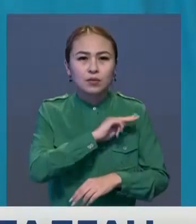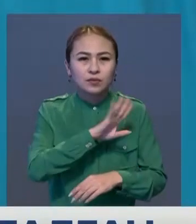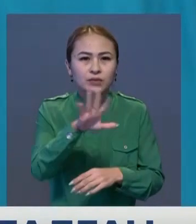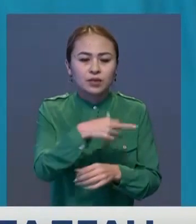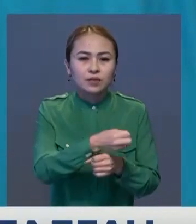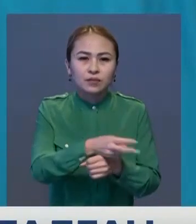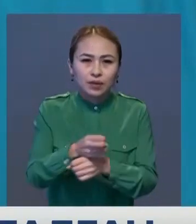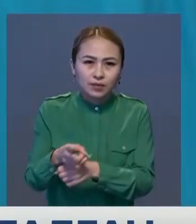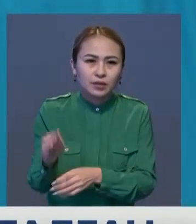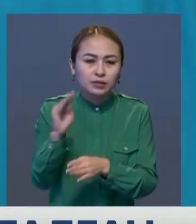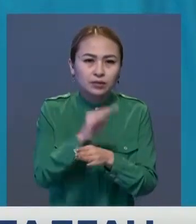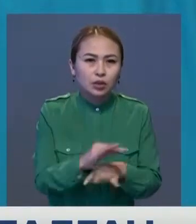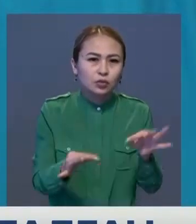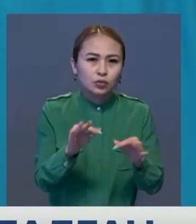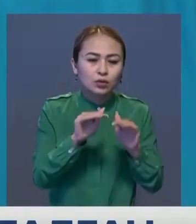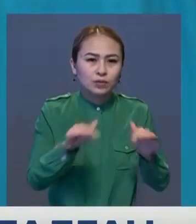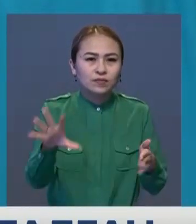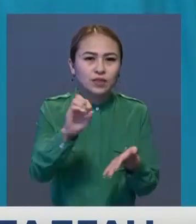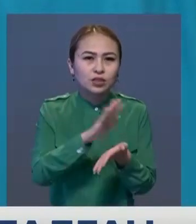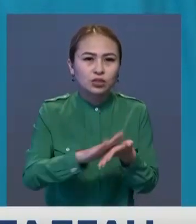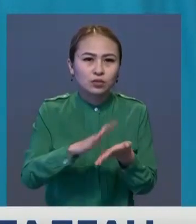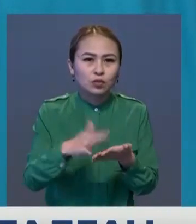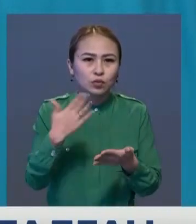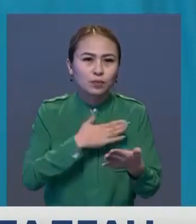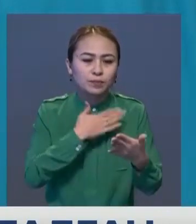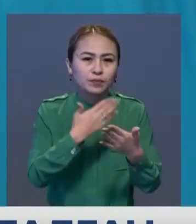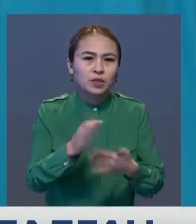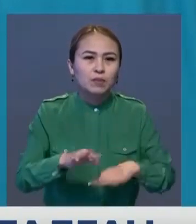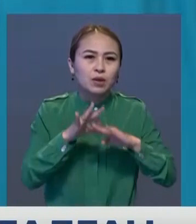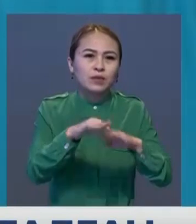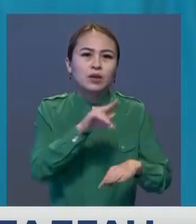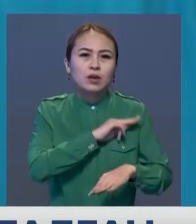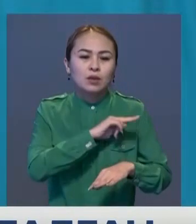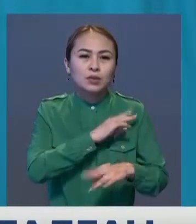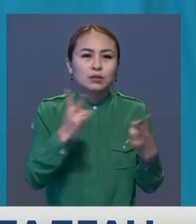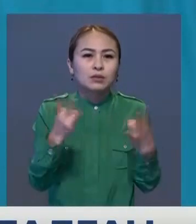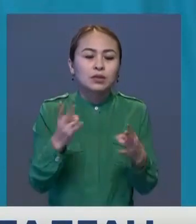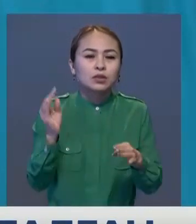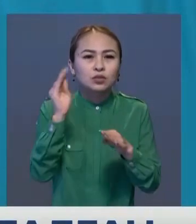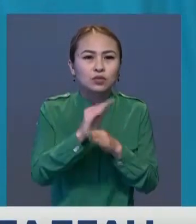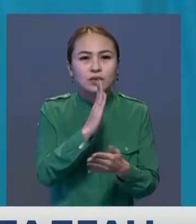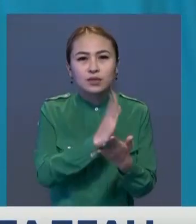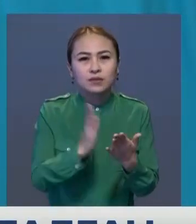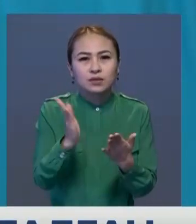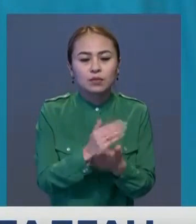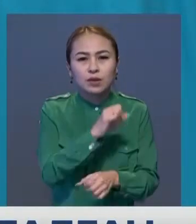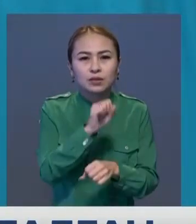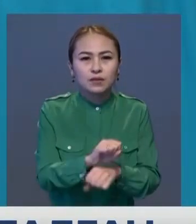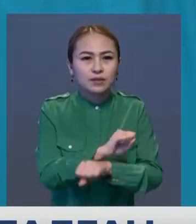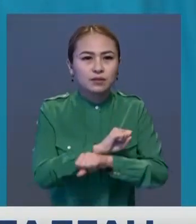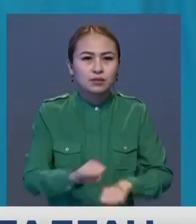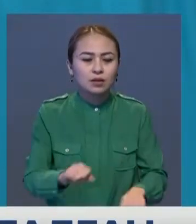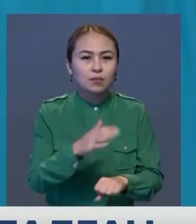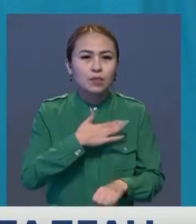босатылған. Жалпы судьялардың қатарын тазалау жұмыстары белсенді жүргізіліп жатқаны байқалады. Бұл үдерісті мүлде тоқтатуға болмайды.